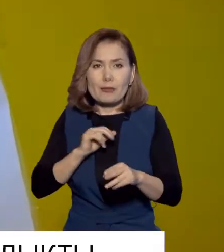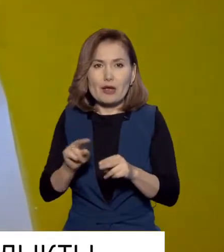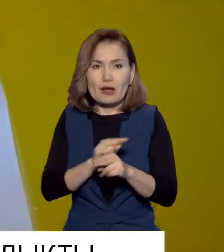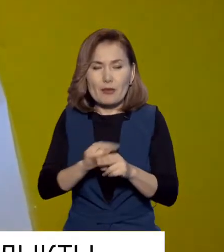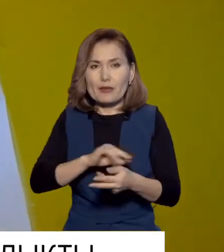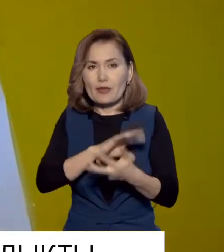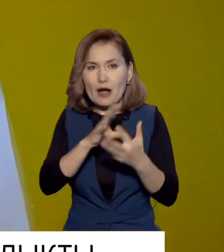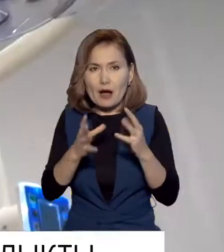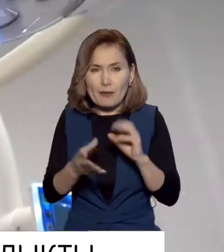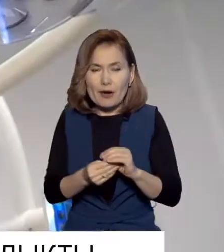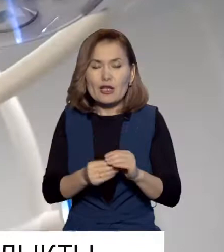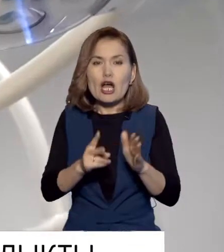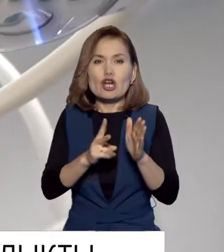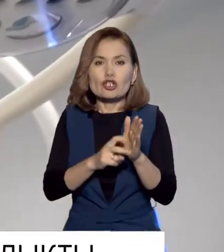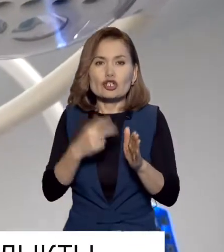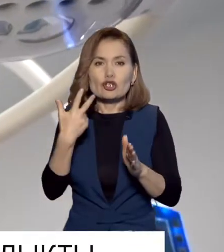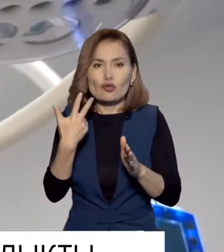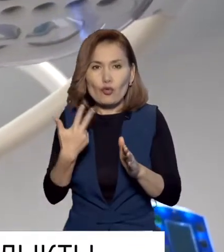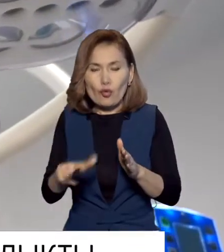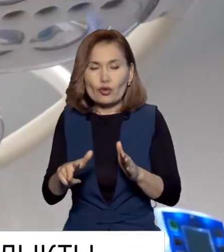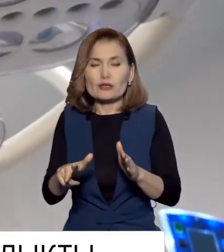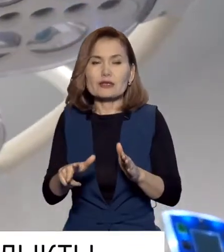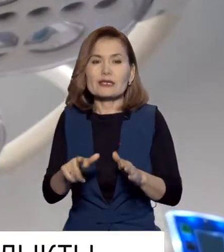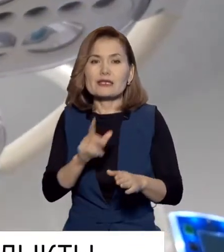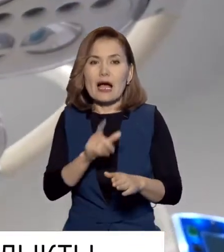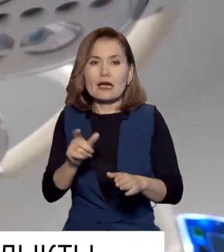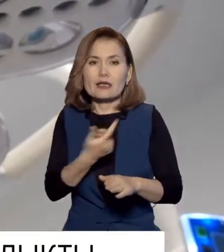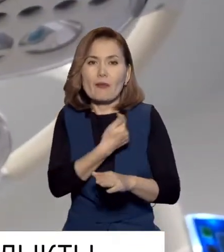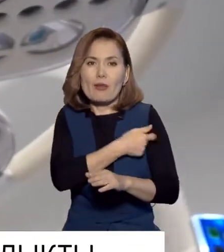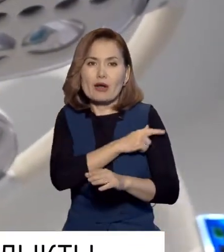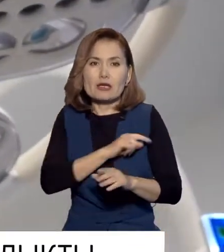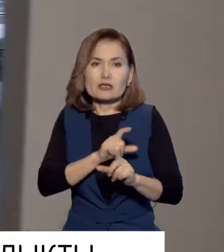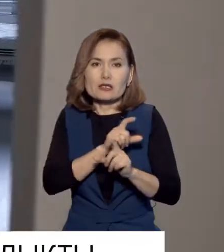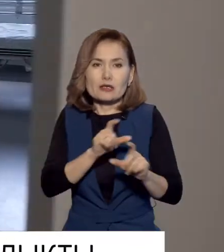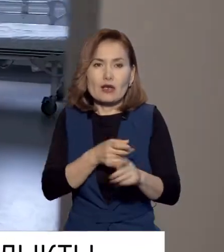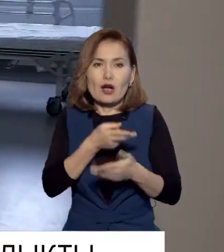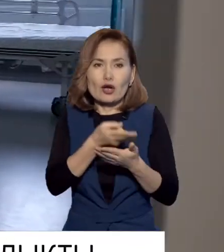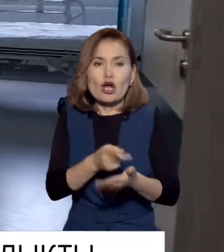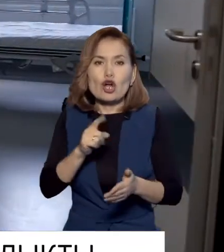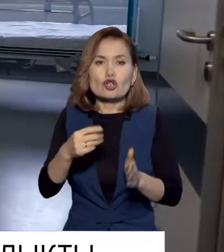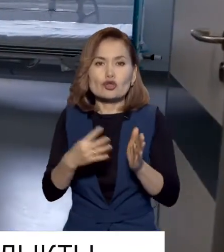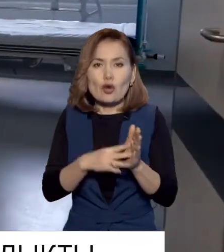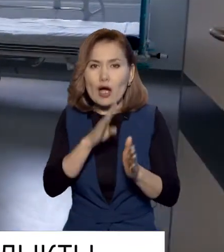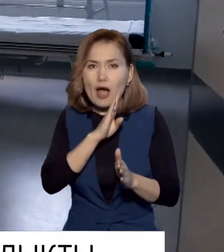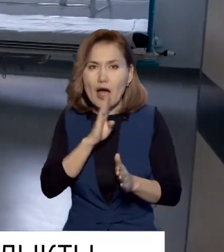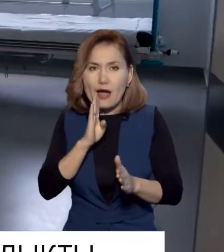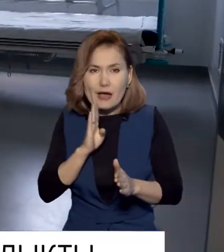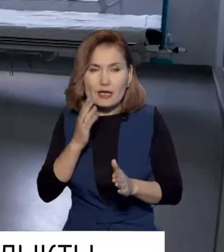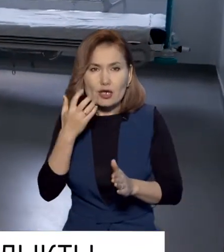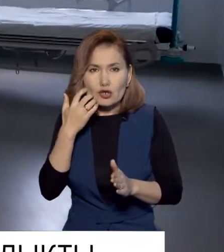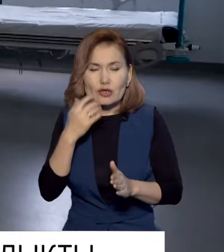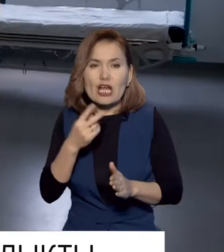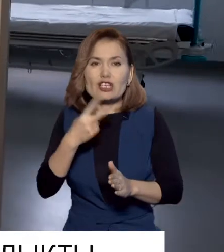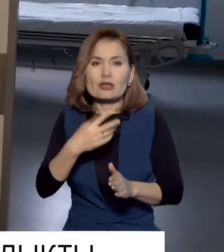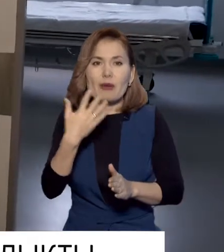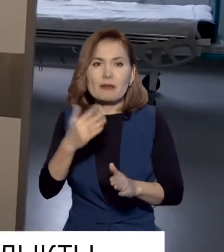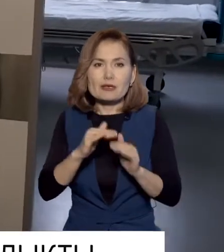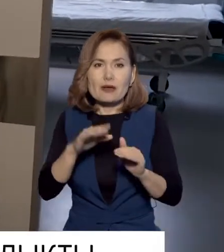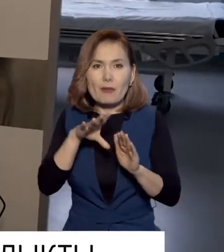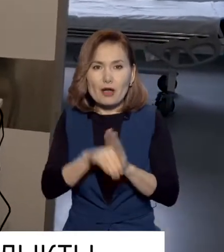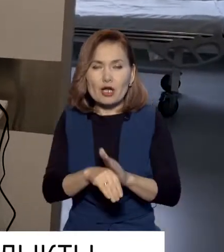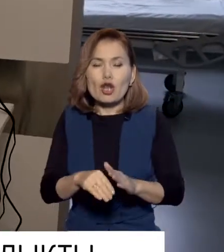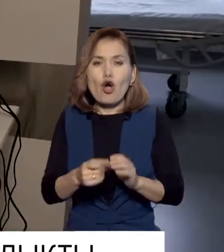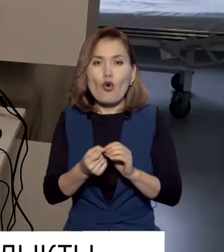аяғы 730 науқас жатыр. 109-ы жүкті әйел, 25-і бала, 11 пациенттің жағдайы